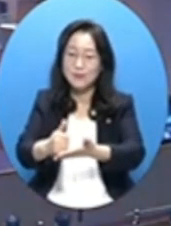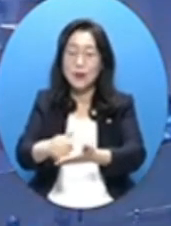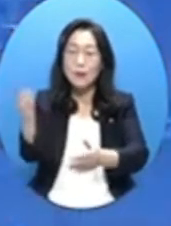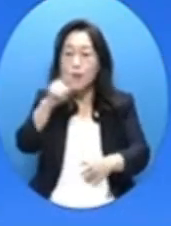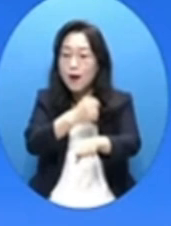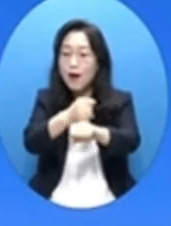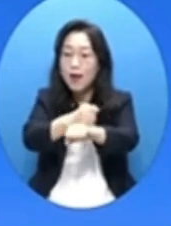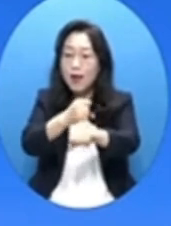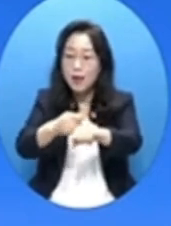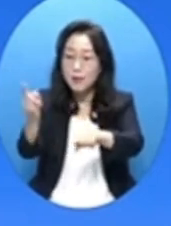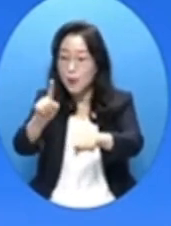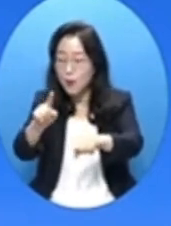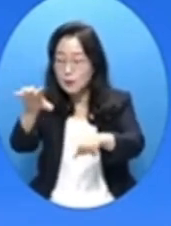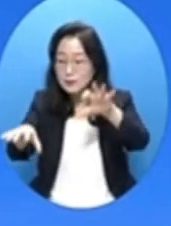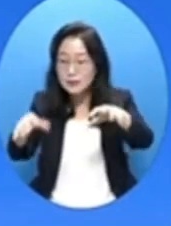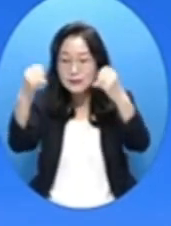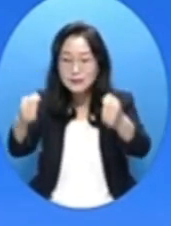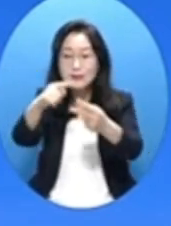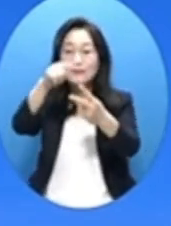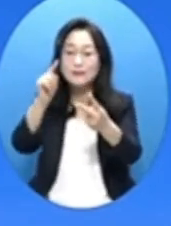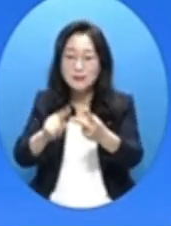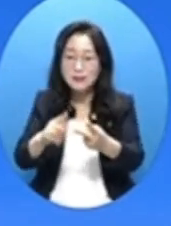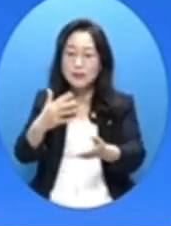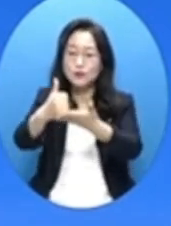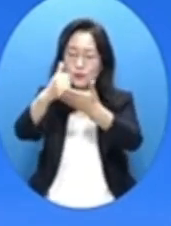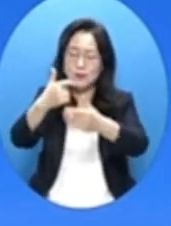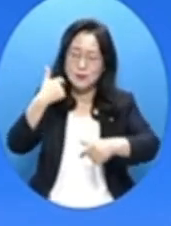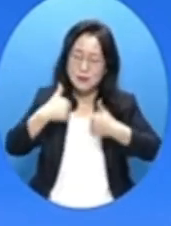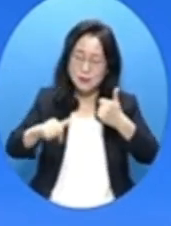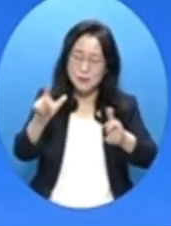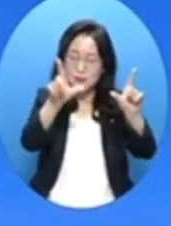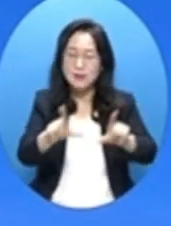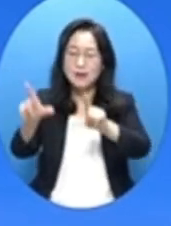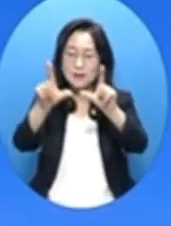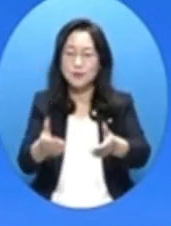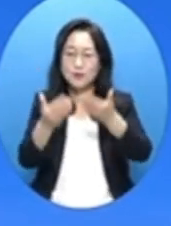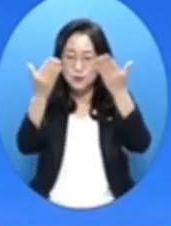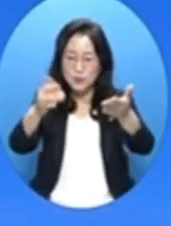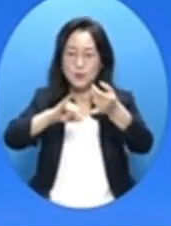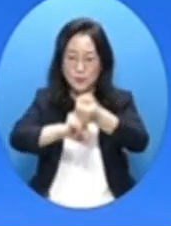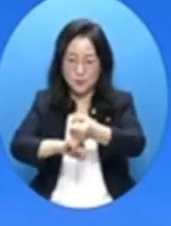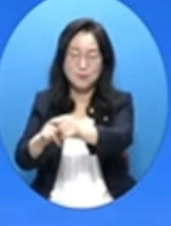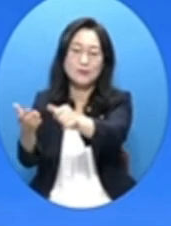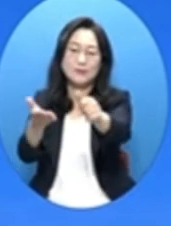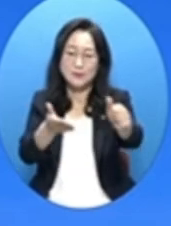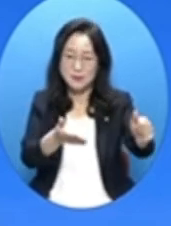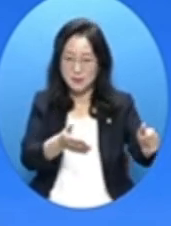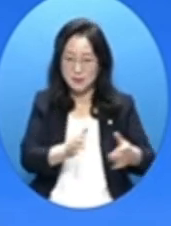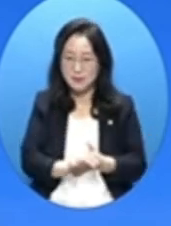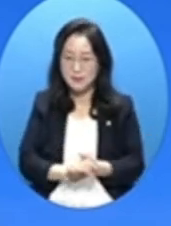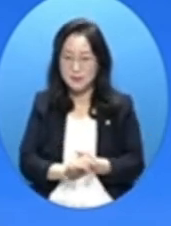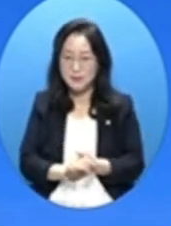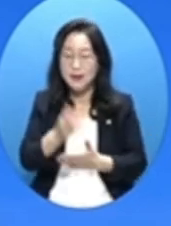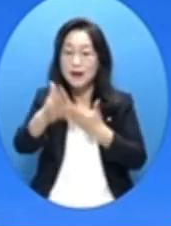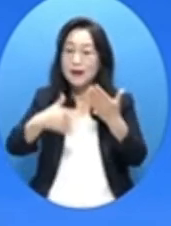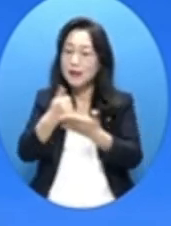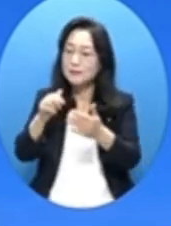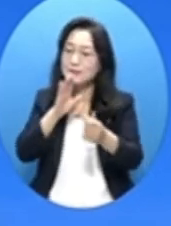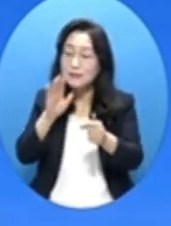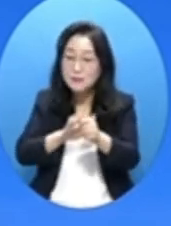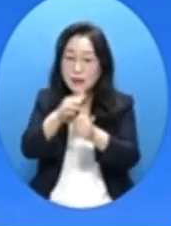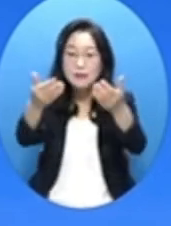하든지 어디 있든지 우리 주님을 기쁘시게 하는 삶을 살아가는 여러분 모두가 되기를 바랍니다. 하나님이 우리를